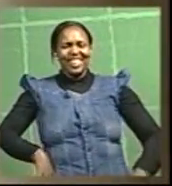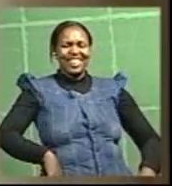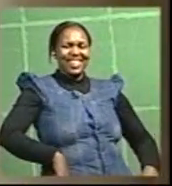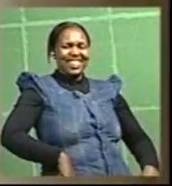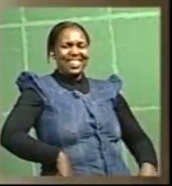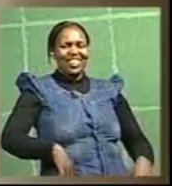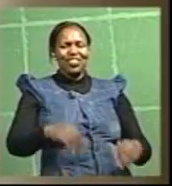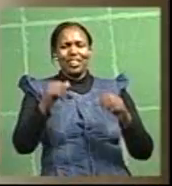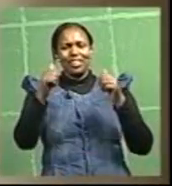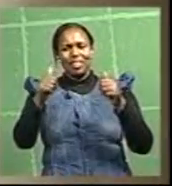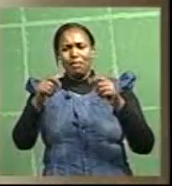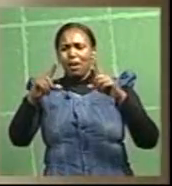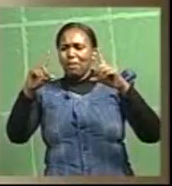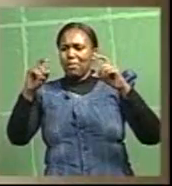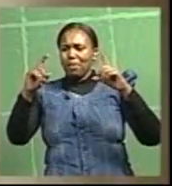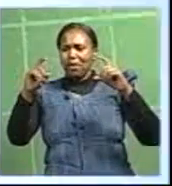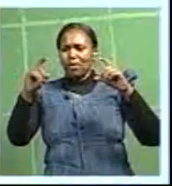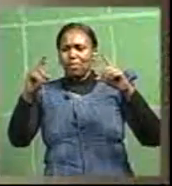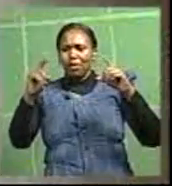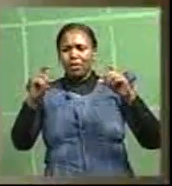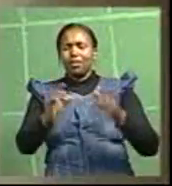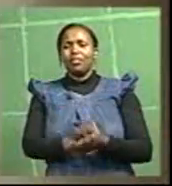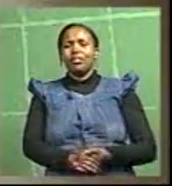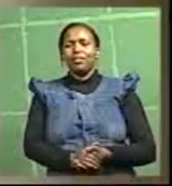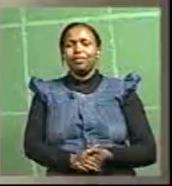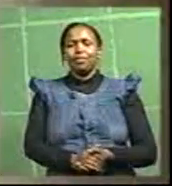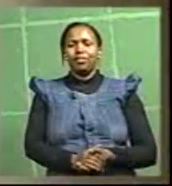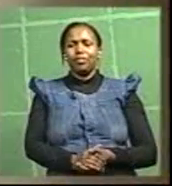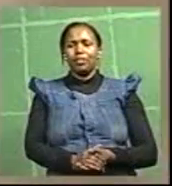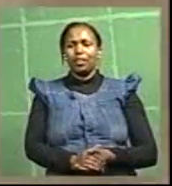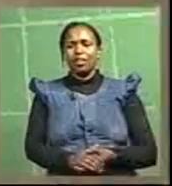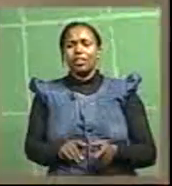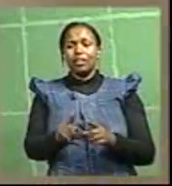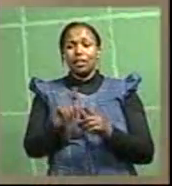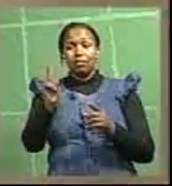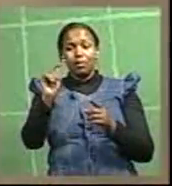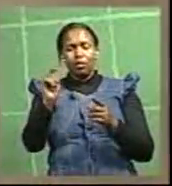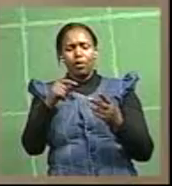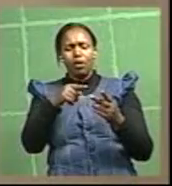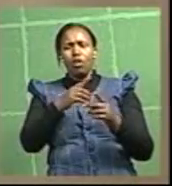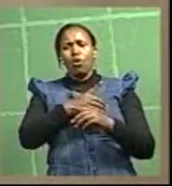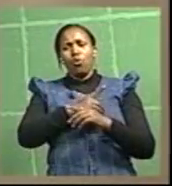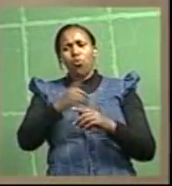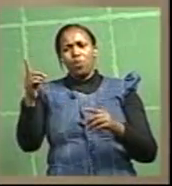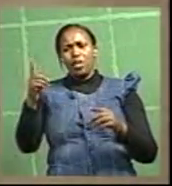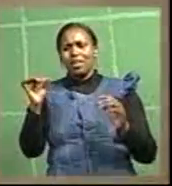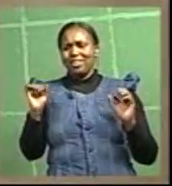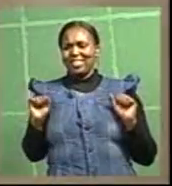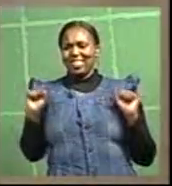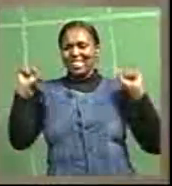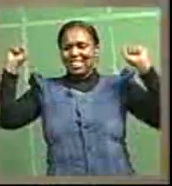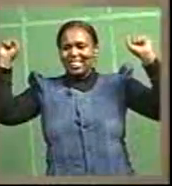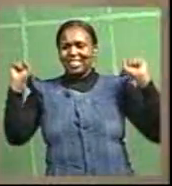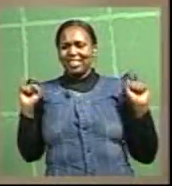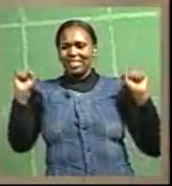kahle Miss Photogenic lekube ngukhisha Bullock. Kanike Tylopi awuthola umhlomelo wokuphakamisa kakhulu tinsimbi wacina